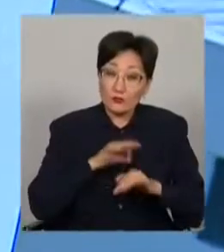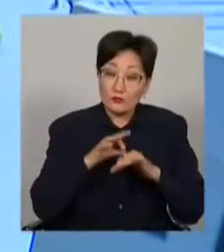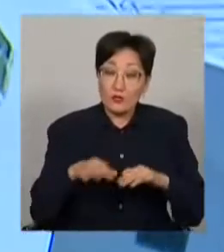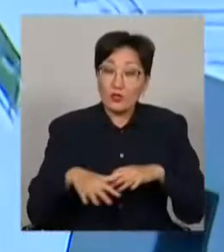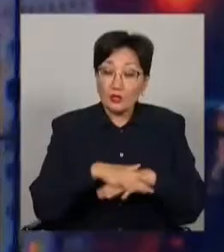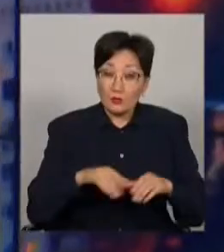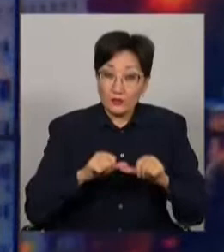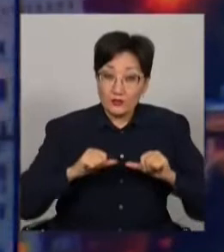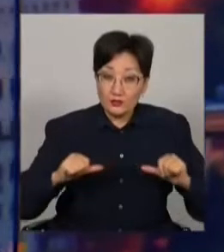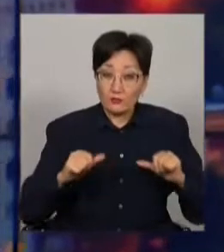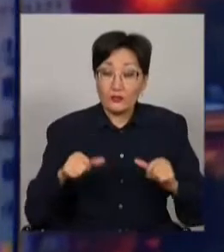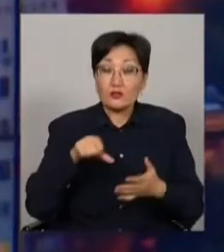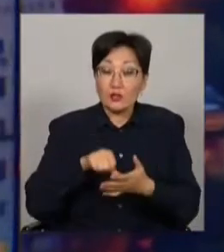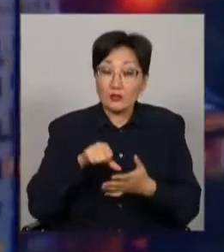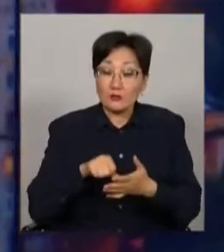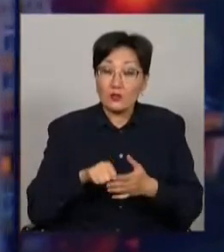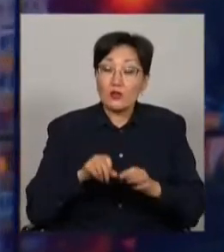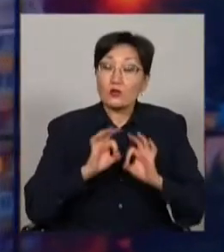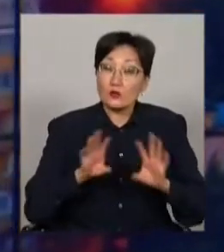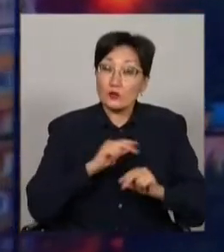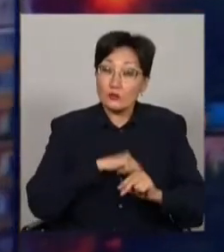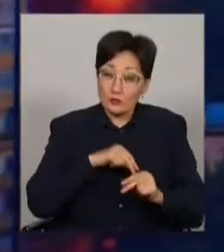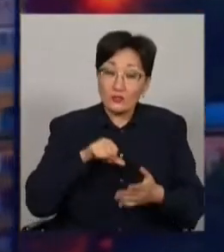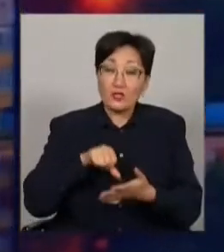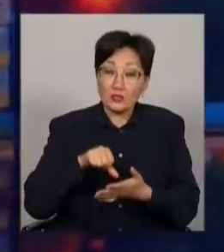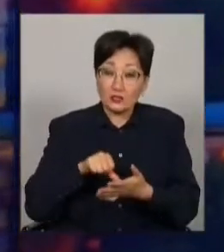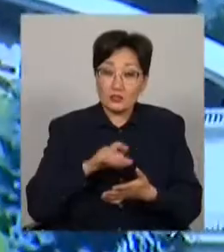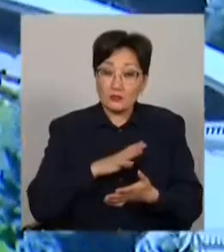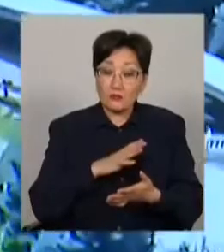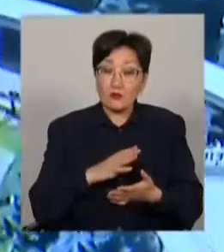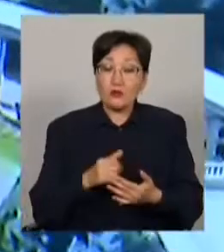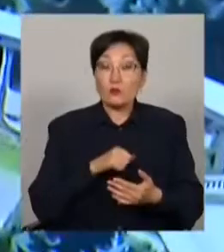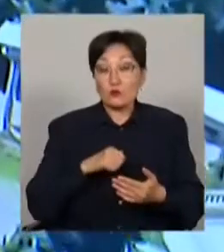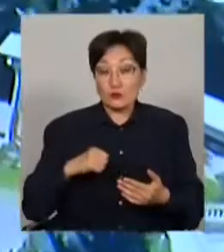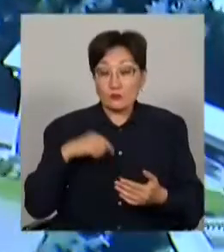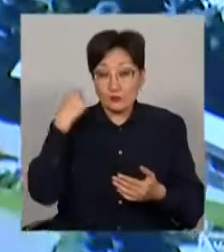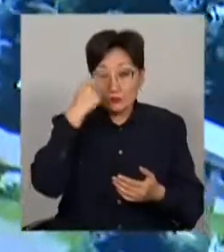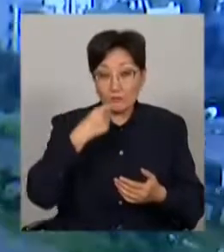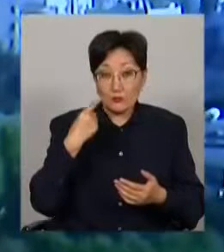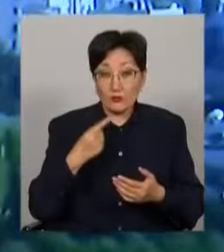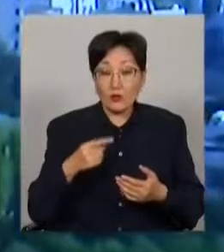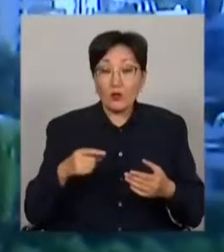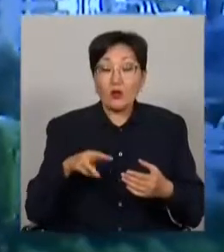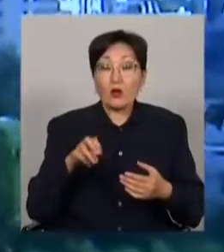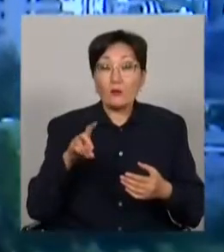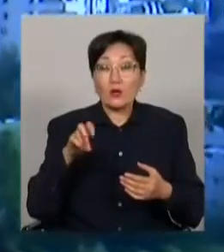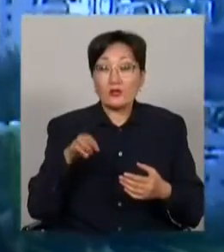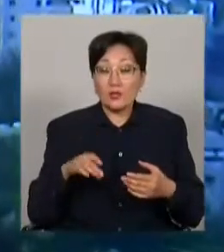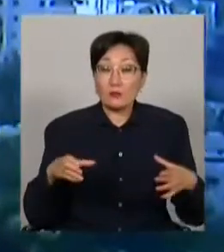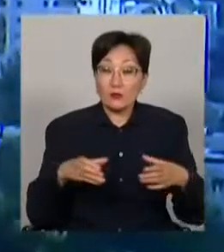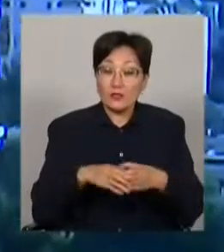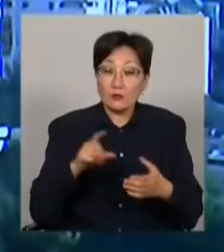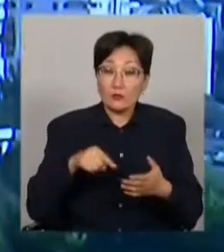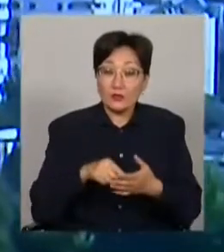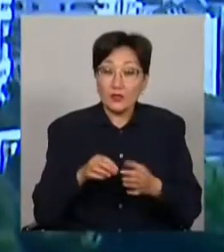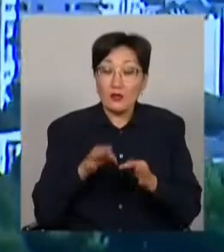де біздің қоғамдық кеңес түсіндіру жұмысына қатыстыңыздар ғой? Бәрінде қатыстық. Өз басым Аманат партиясының қалалық